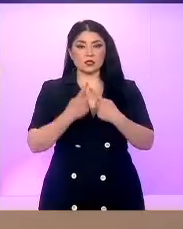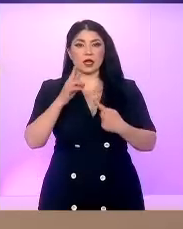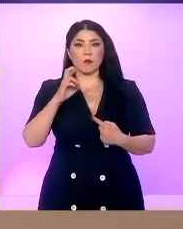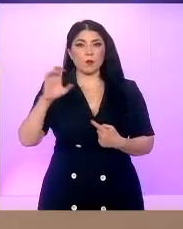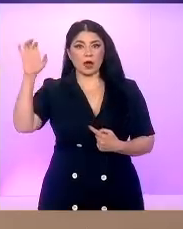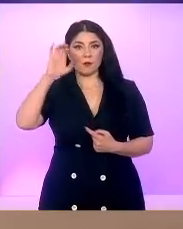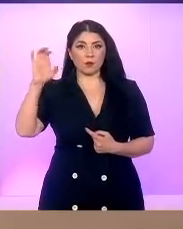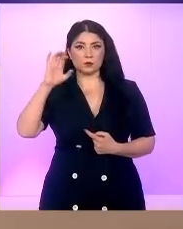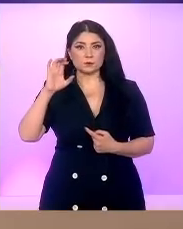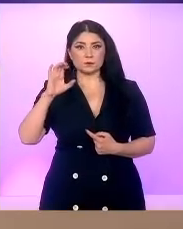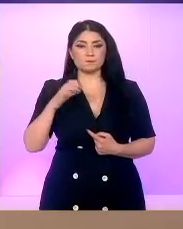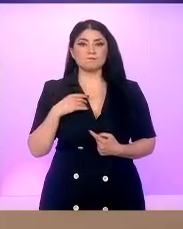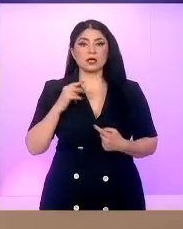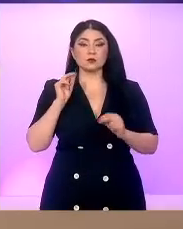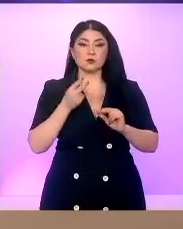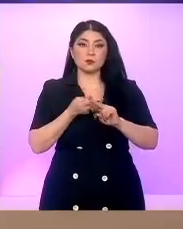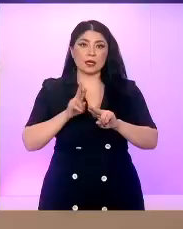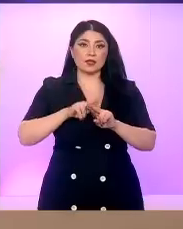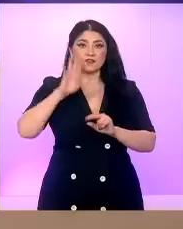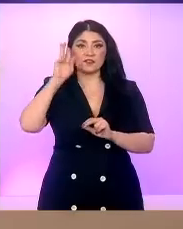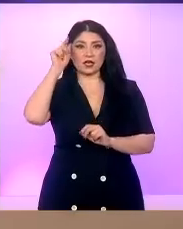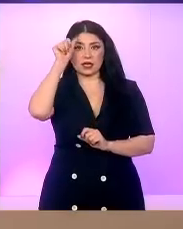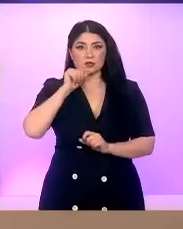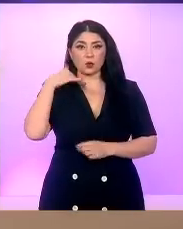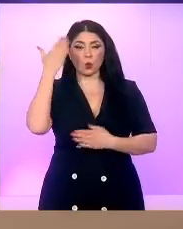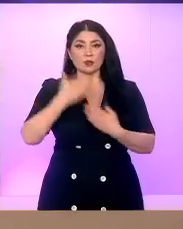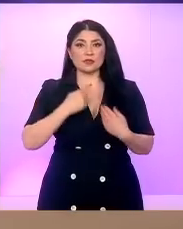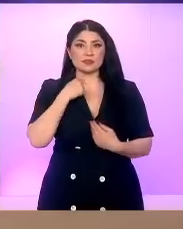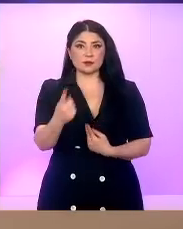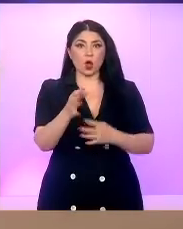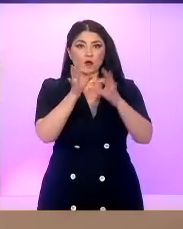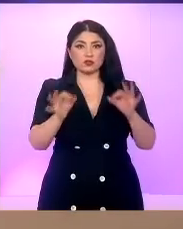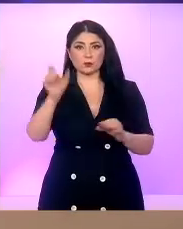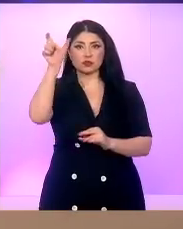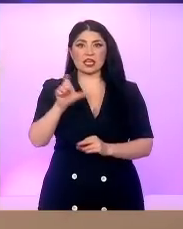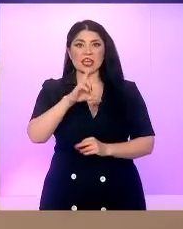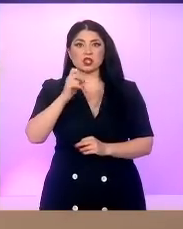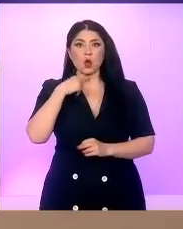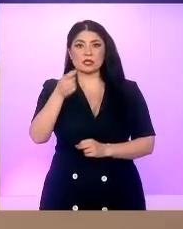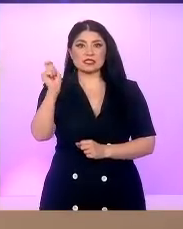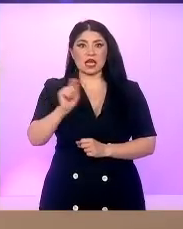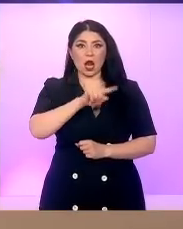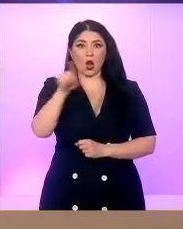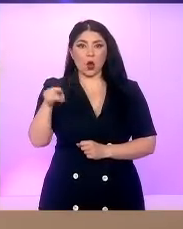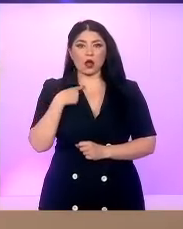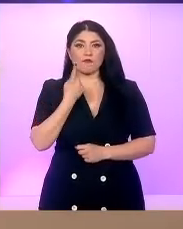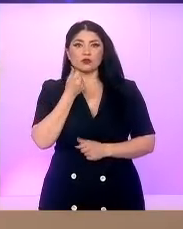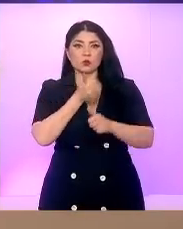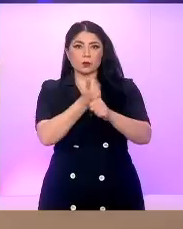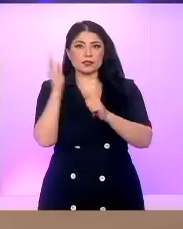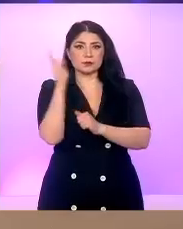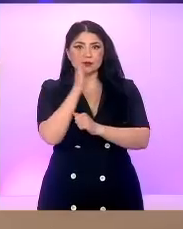Tensiunile în Republica Moldova escaladează de la o zi la alta. În ultimele săptămâni, oficialii de la Chișinău au declarat că țara lor a fost în